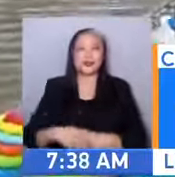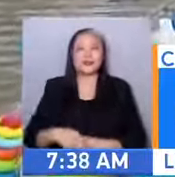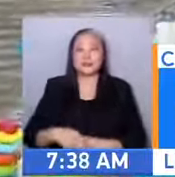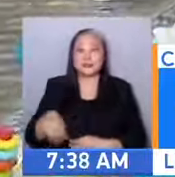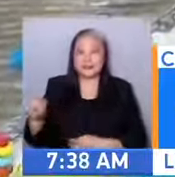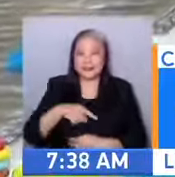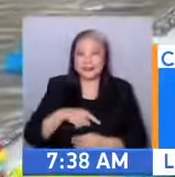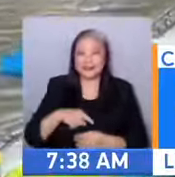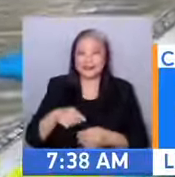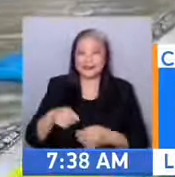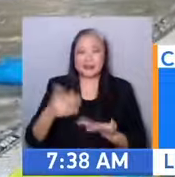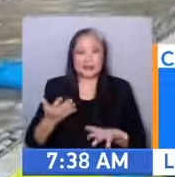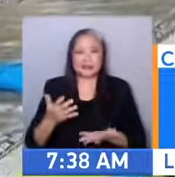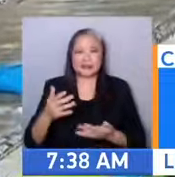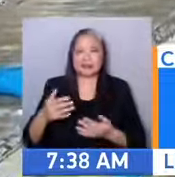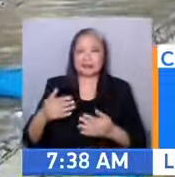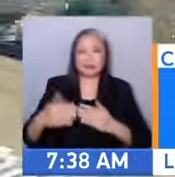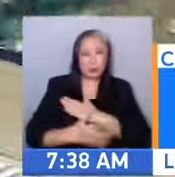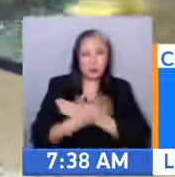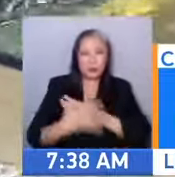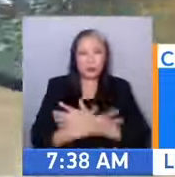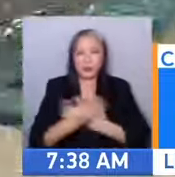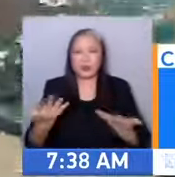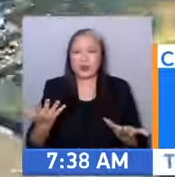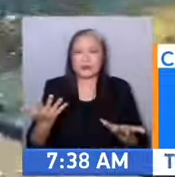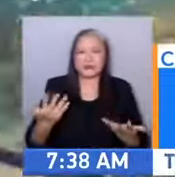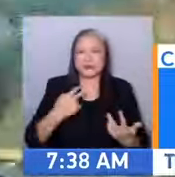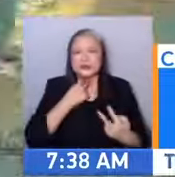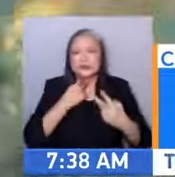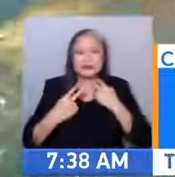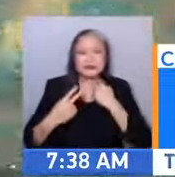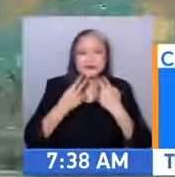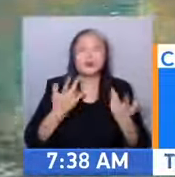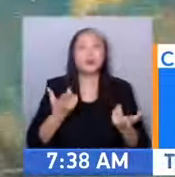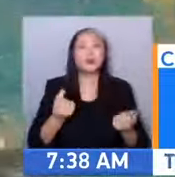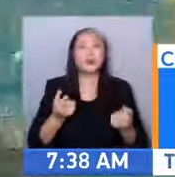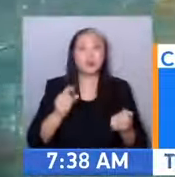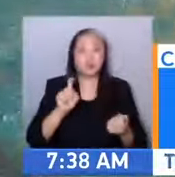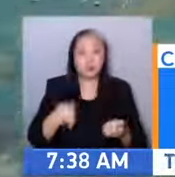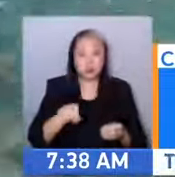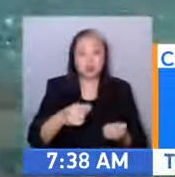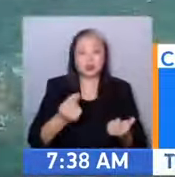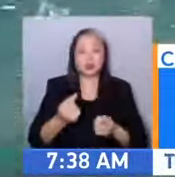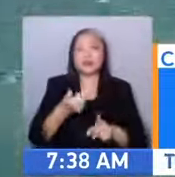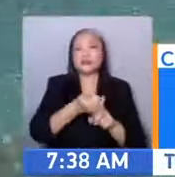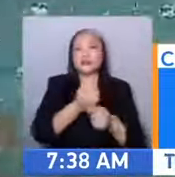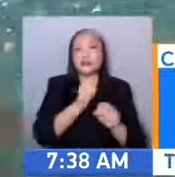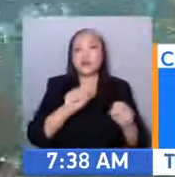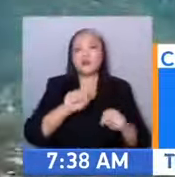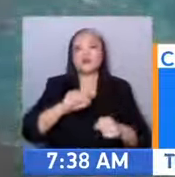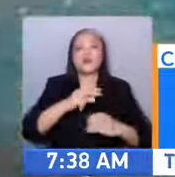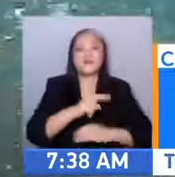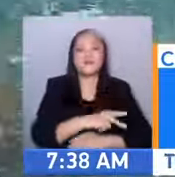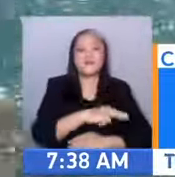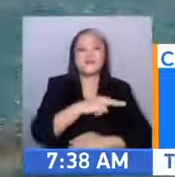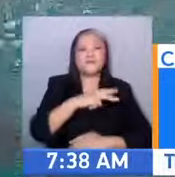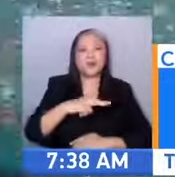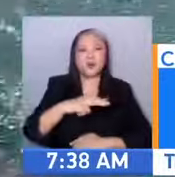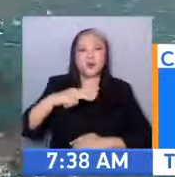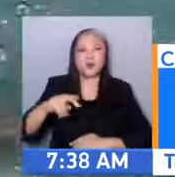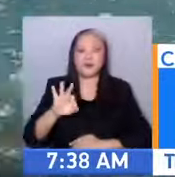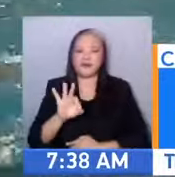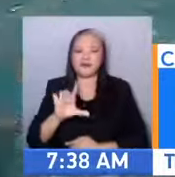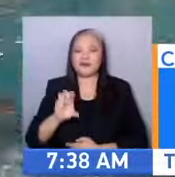ng dagat, wala kang mapupuntahan, dapat ang gagawin lang nila to save themselves is to float. Okay. Even sa mga adults,